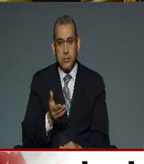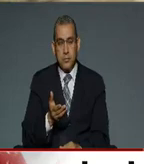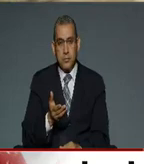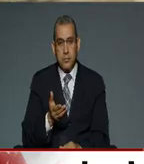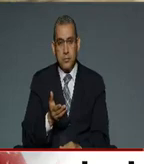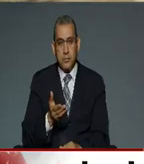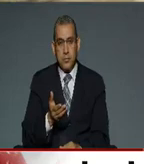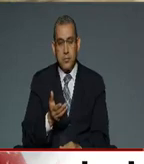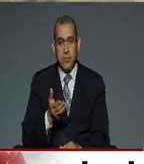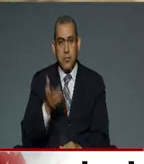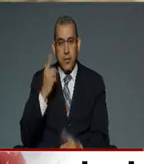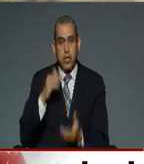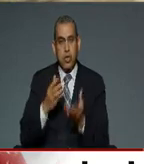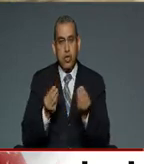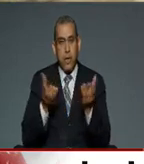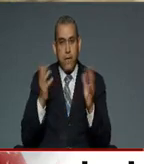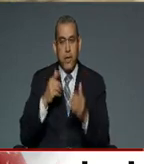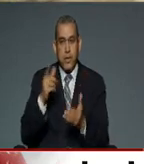وقث